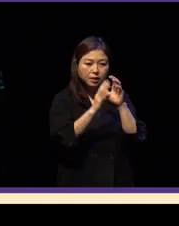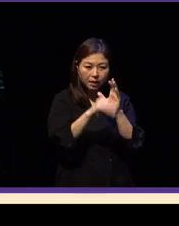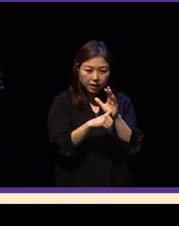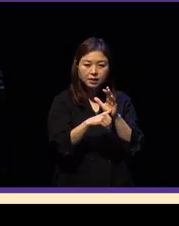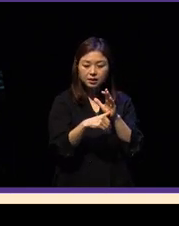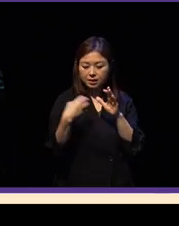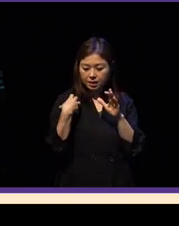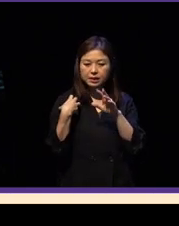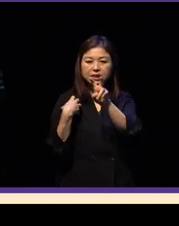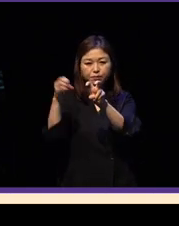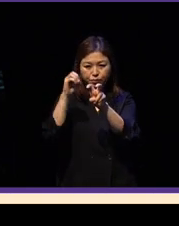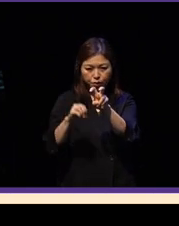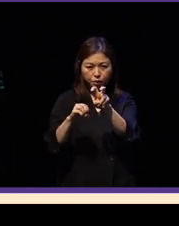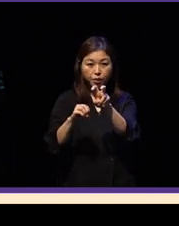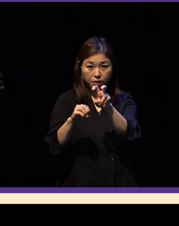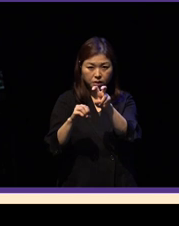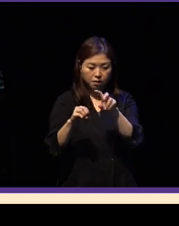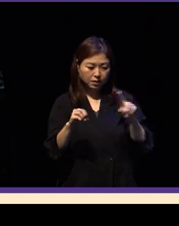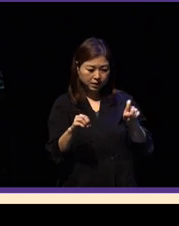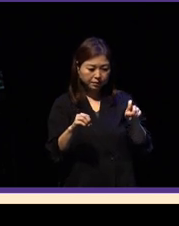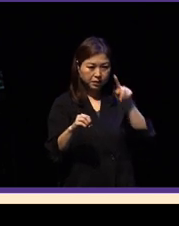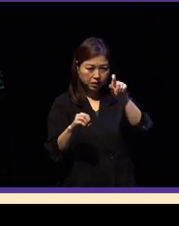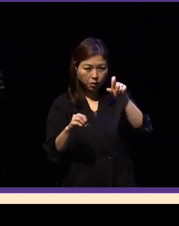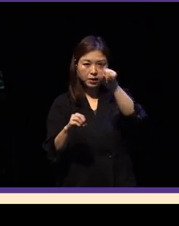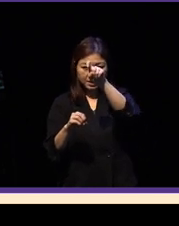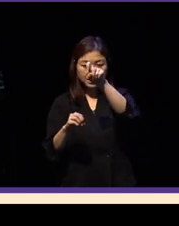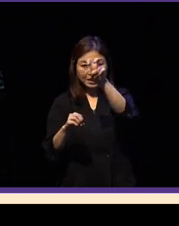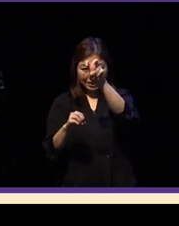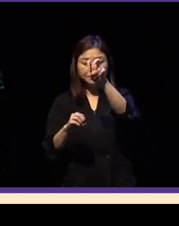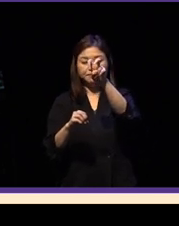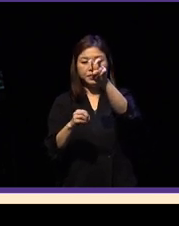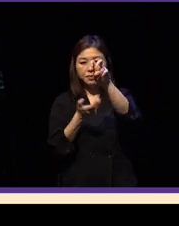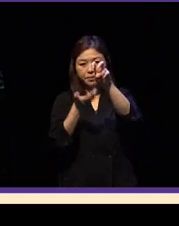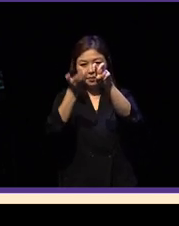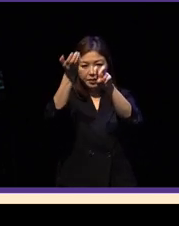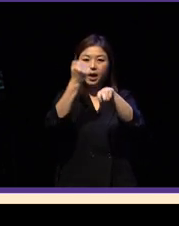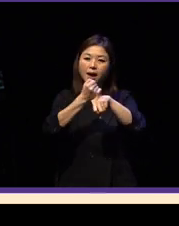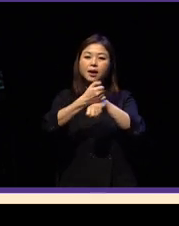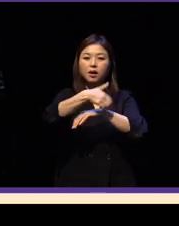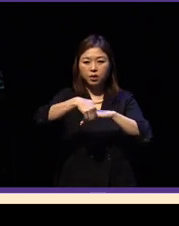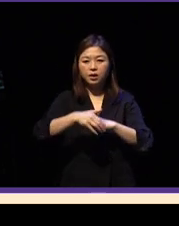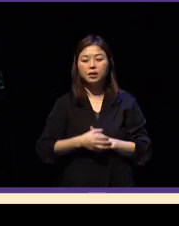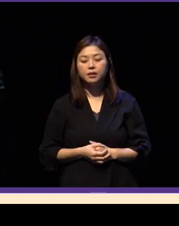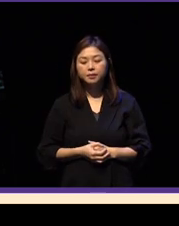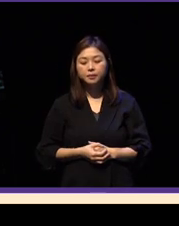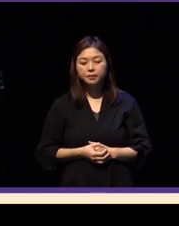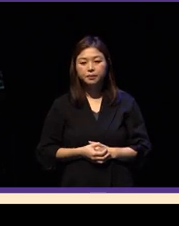이렇게 쭉 자부담 비율을 늘려나가겠다는 취지를 가지고 있습니다.